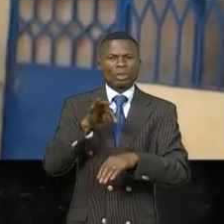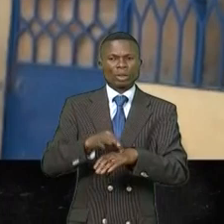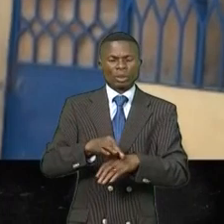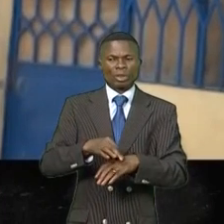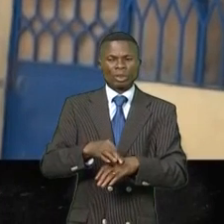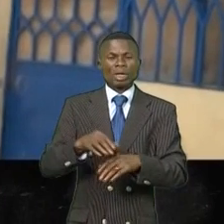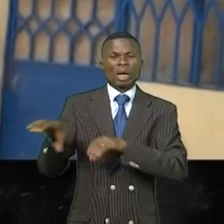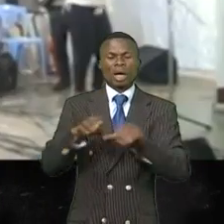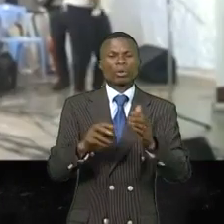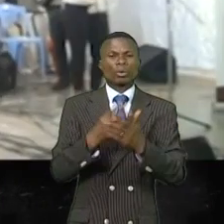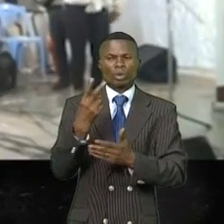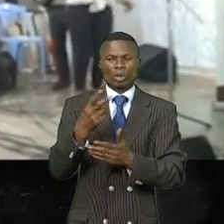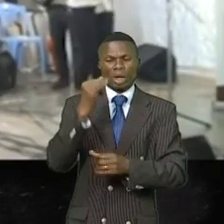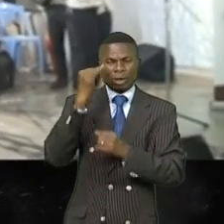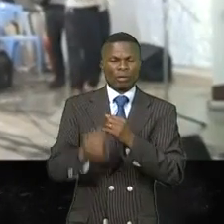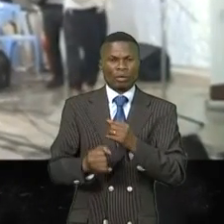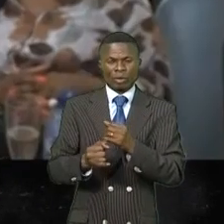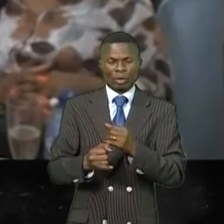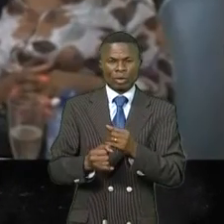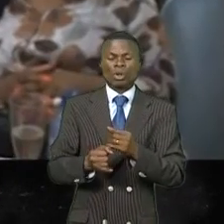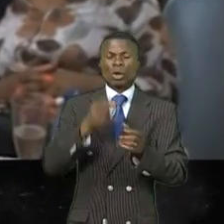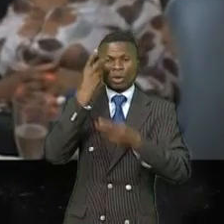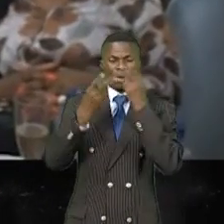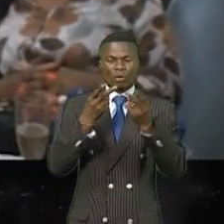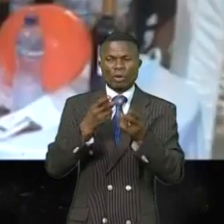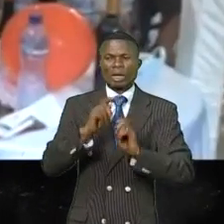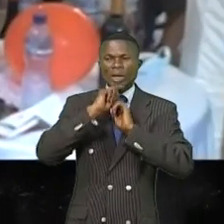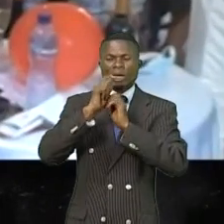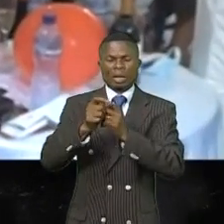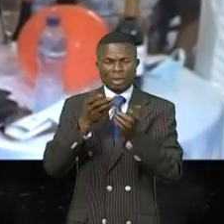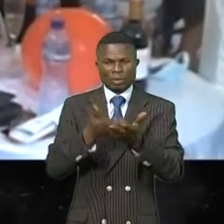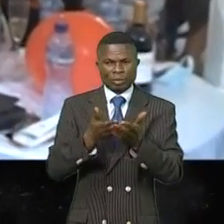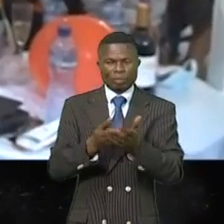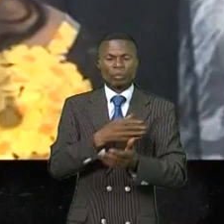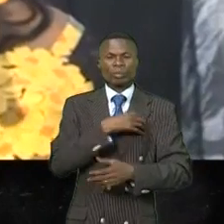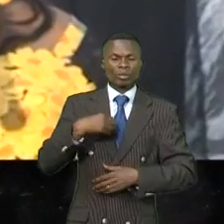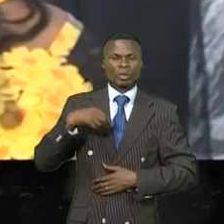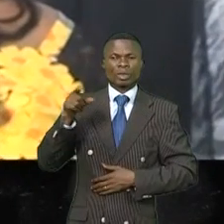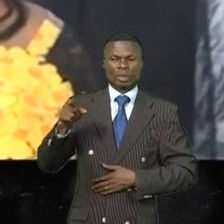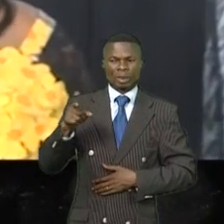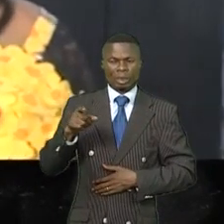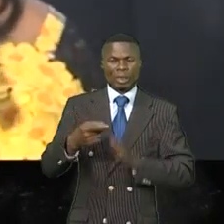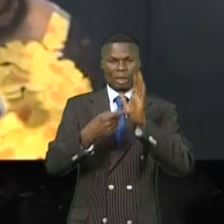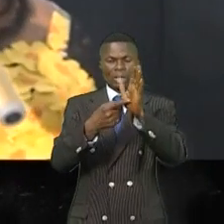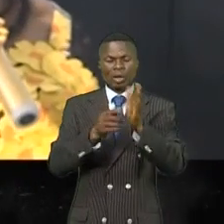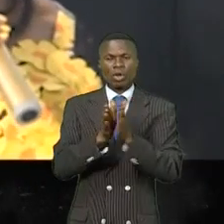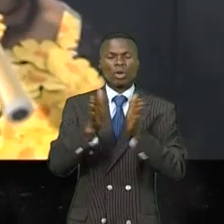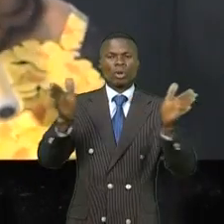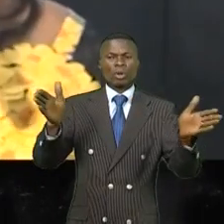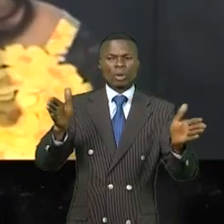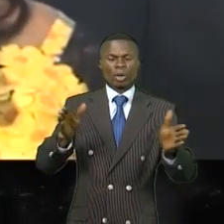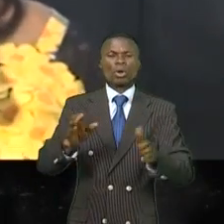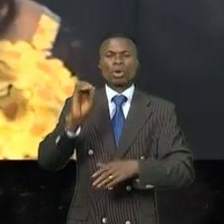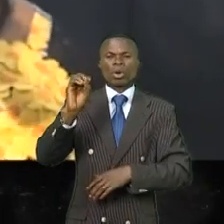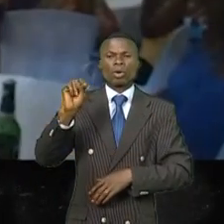double événement à la clôture de cette caravane de gestes de bienfaisance, Gisèle Ngwala a présenté officiellement